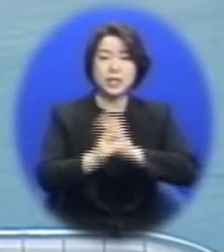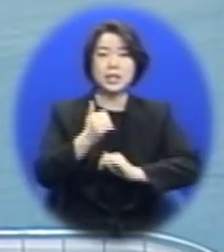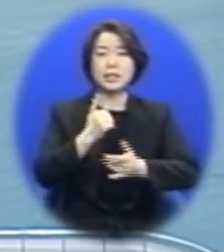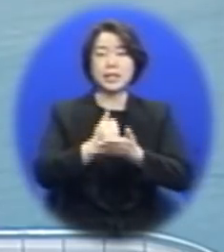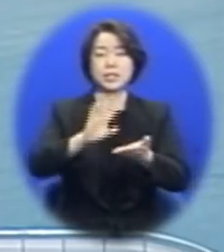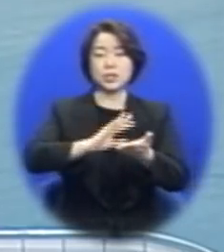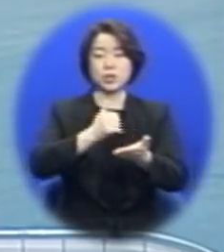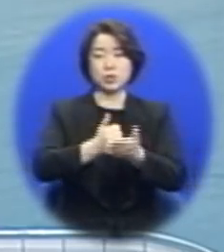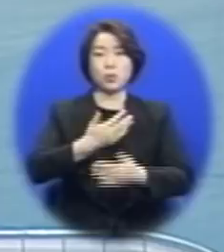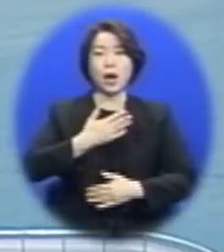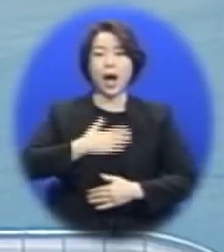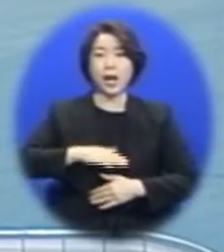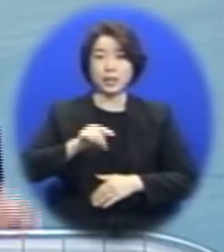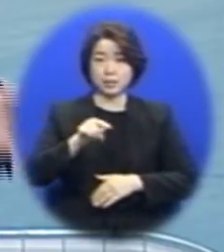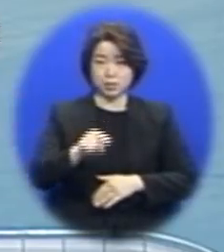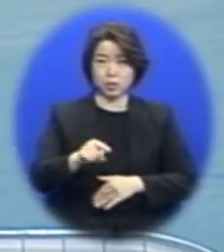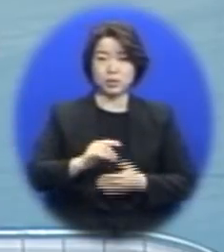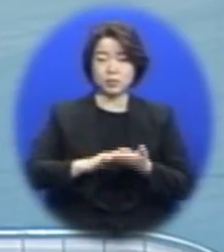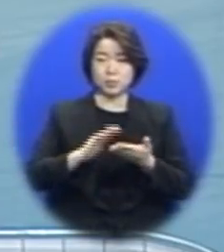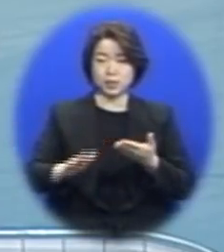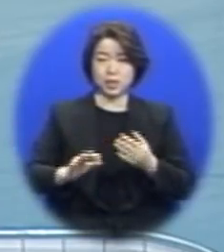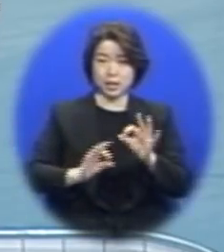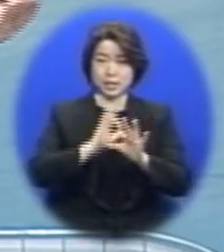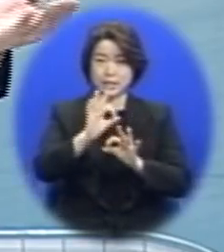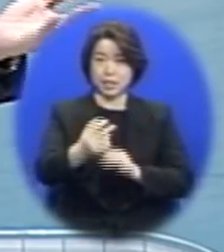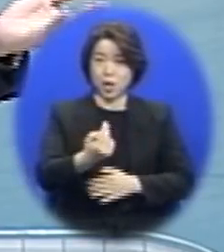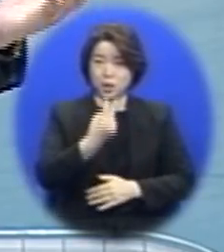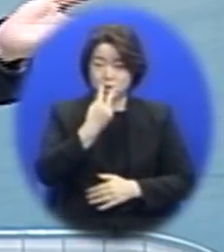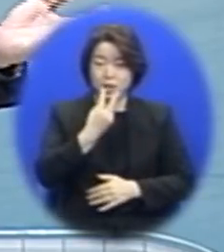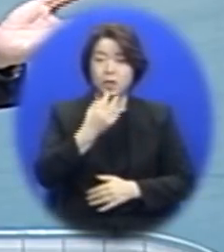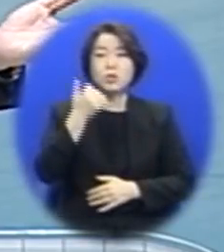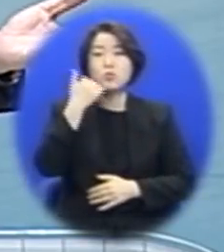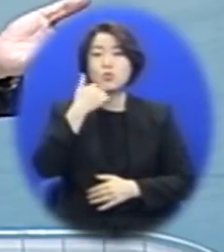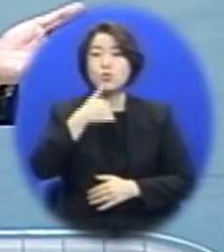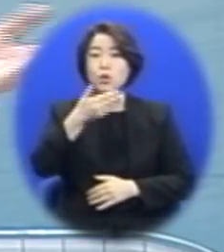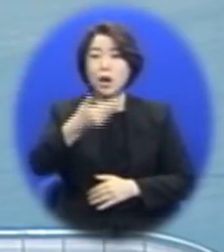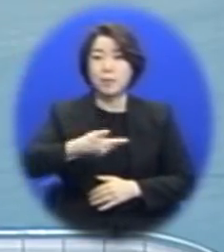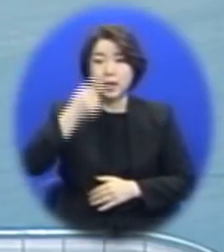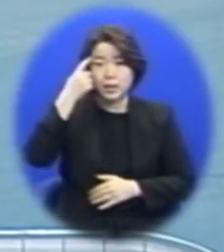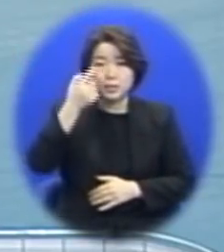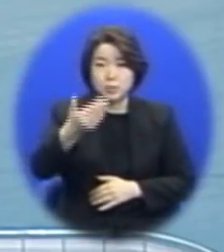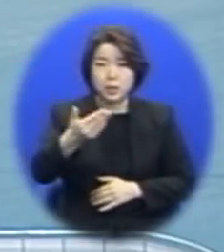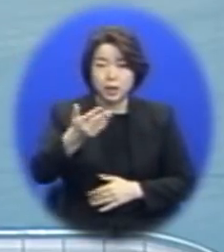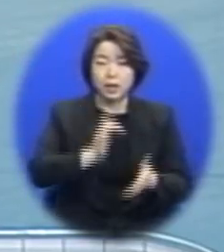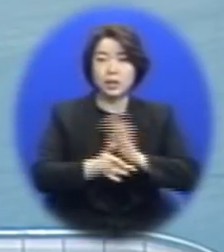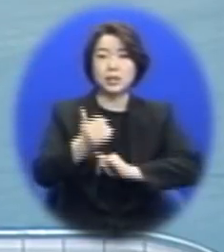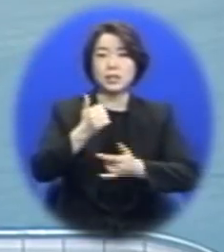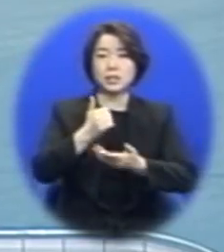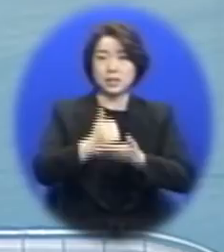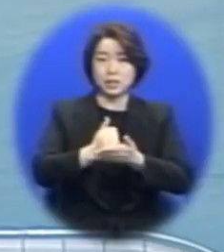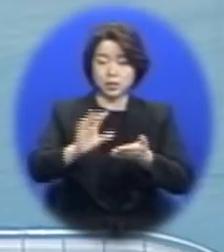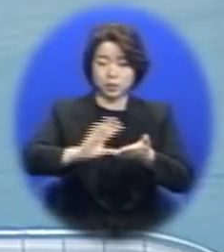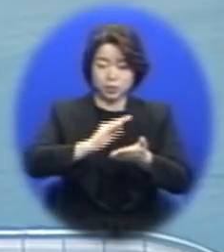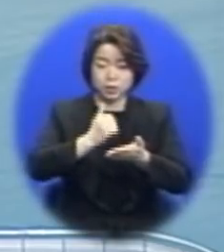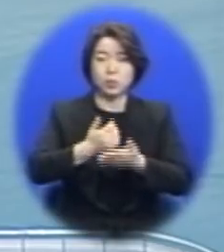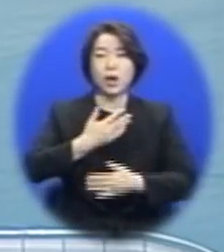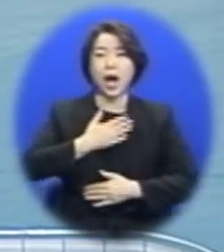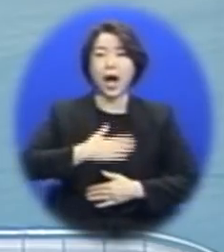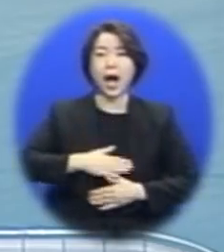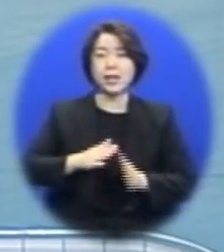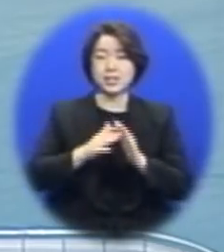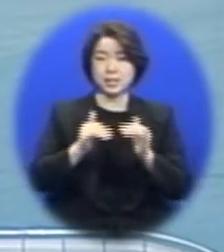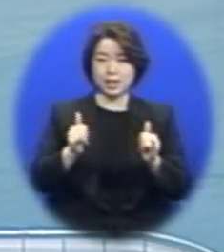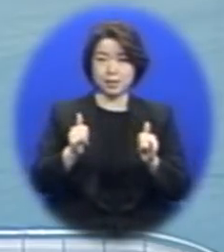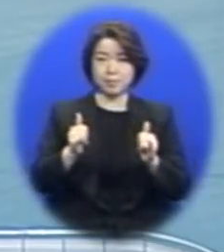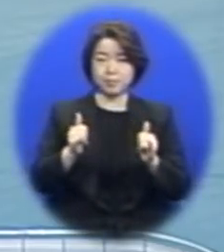아는 것입니다. 영생은 도대체 누가 받은 것입니까? 예수 그리스도를 아는 사람. 우리